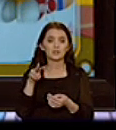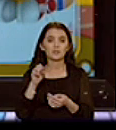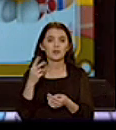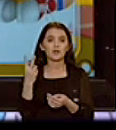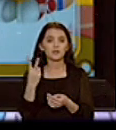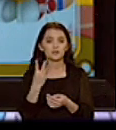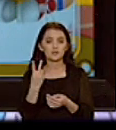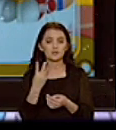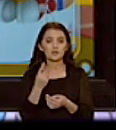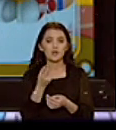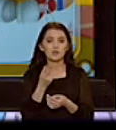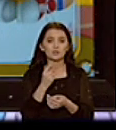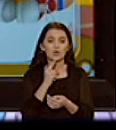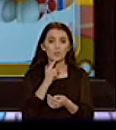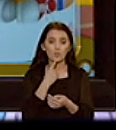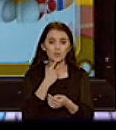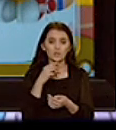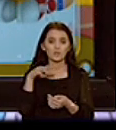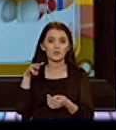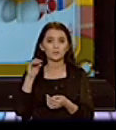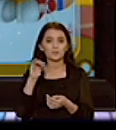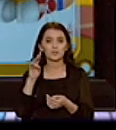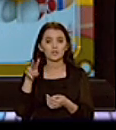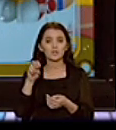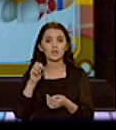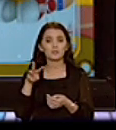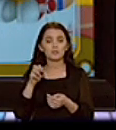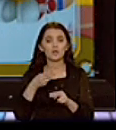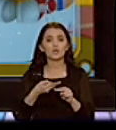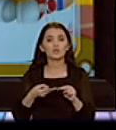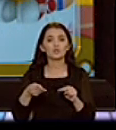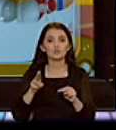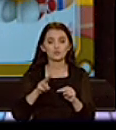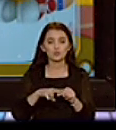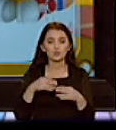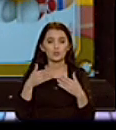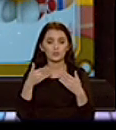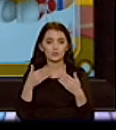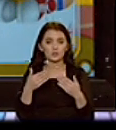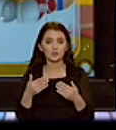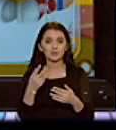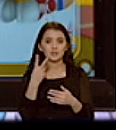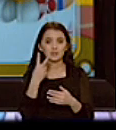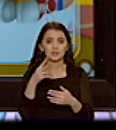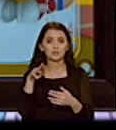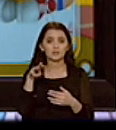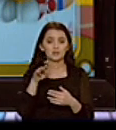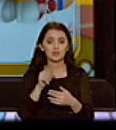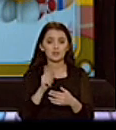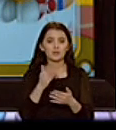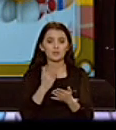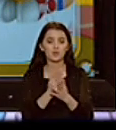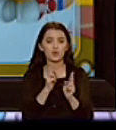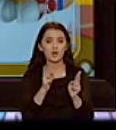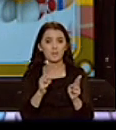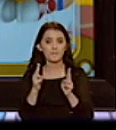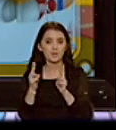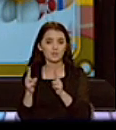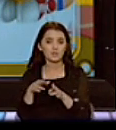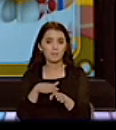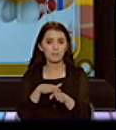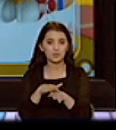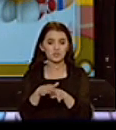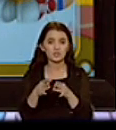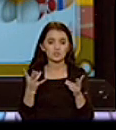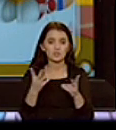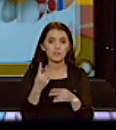İkincisi esa murakkab tenglama. Chunki ushbu tenglamada ikkita amal bor. Birinchi